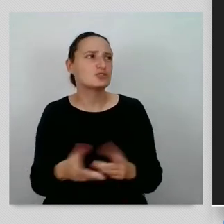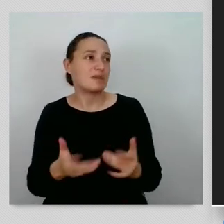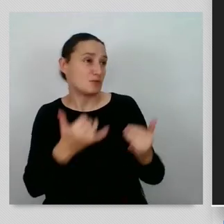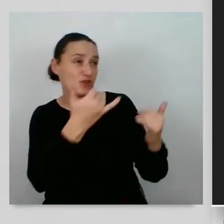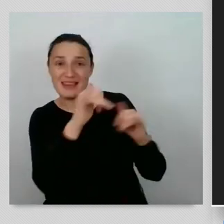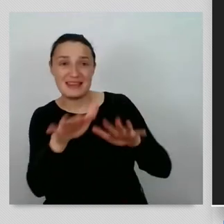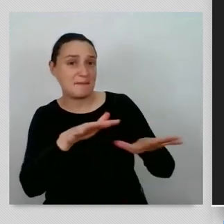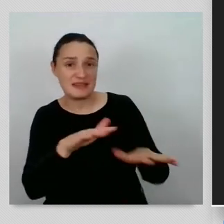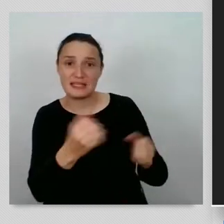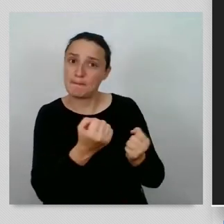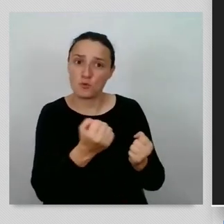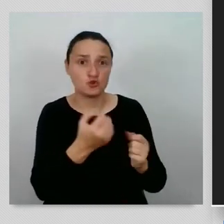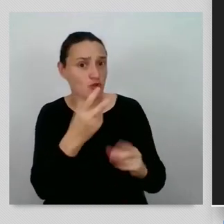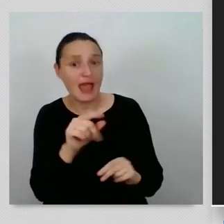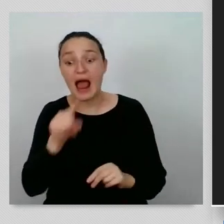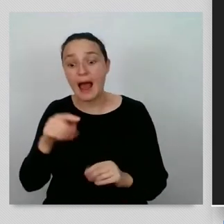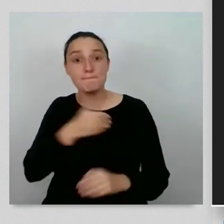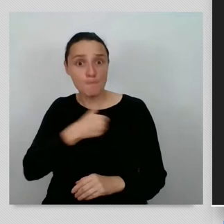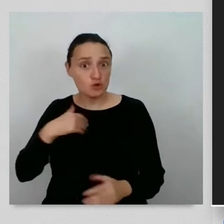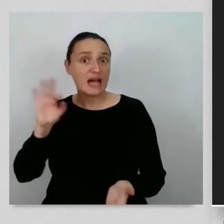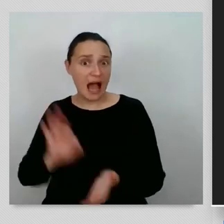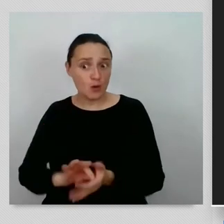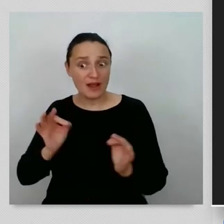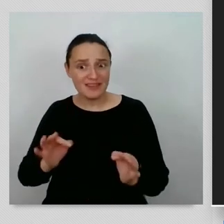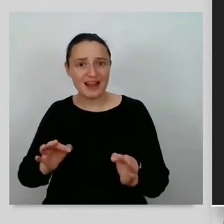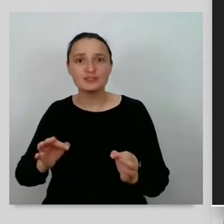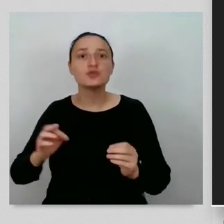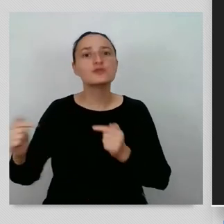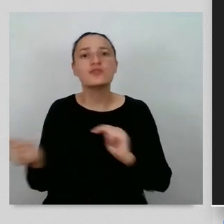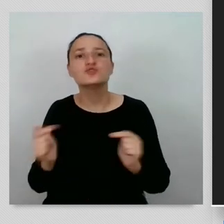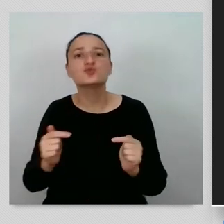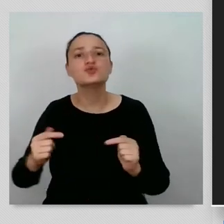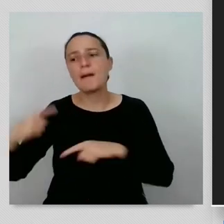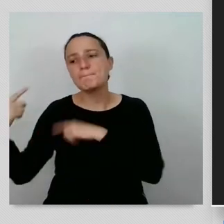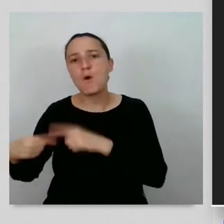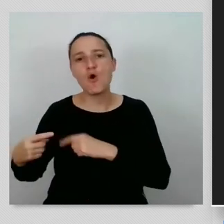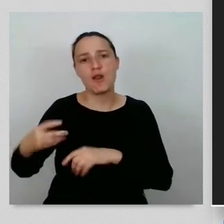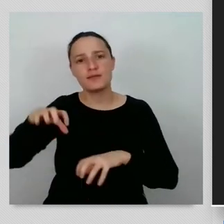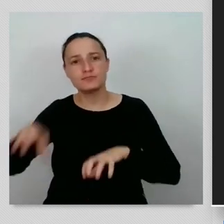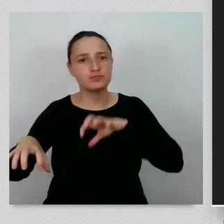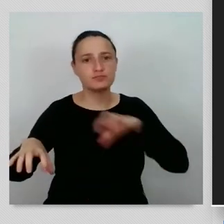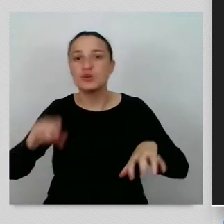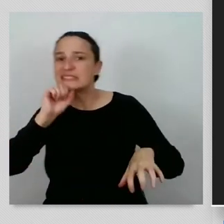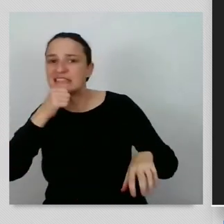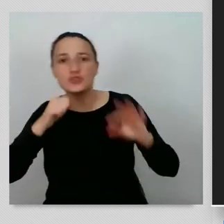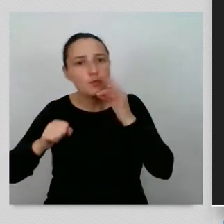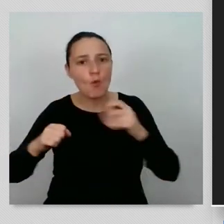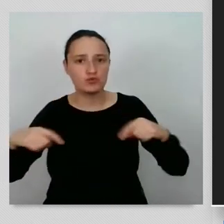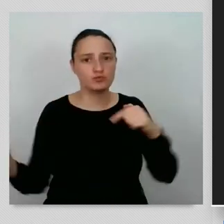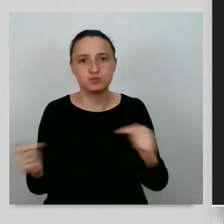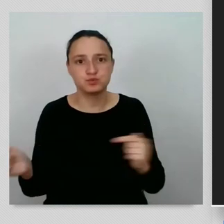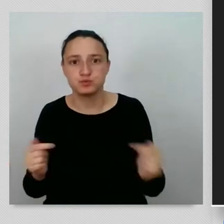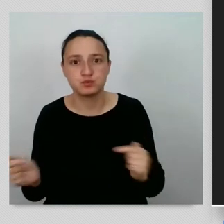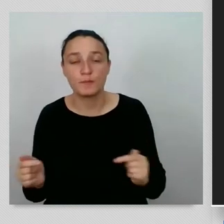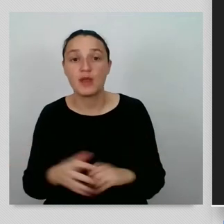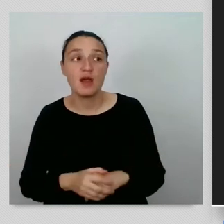indziej, pokoleniowy. Prawda? Bo pokolenie młode z racji wieku i gotowości, otwartości na zmiany jest